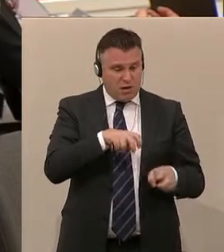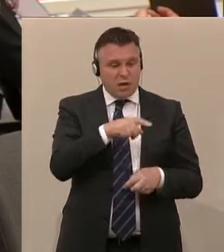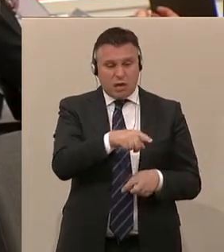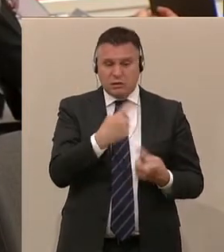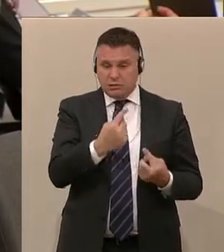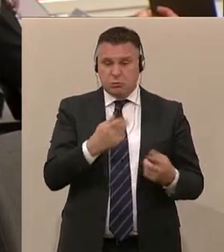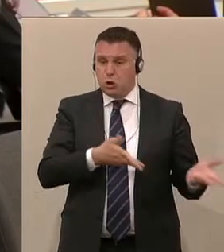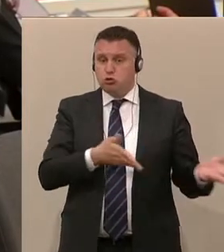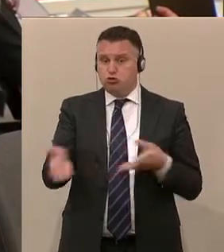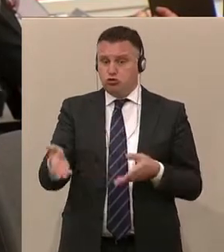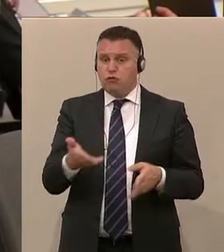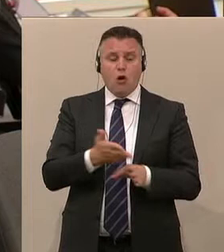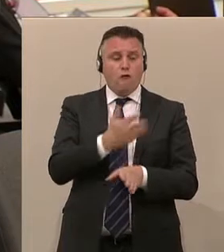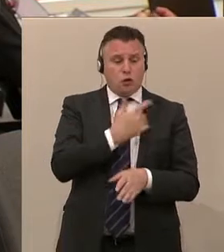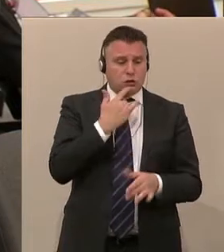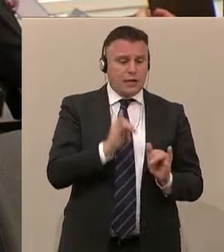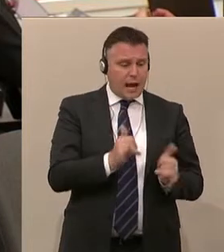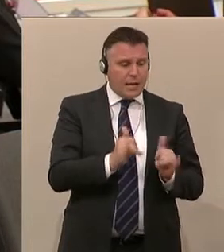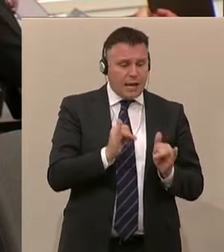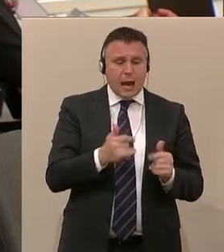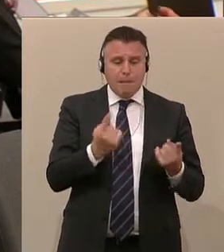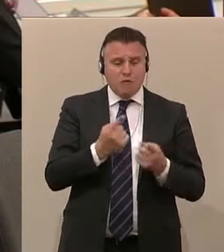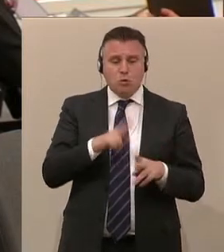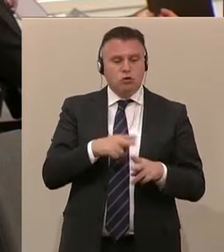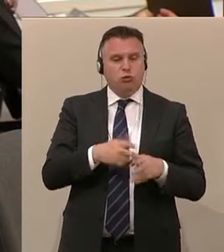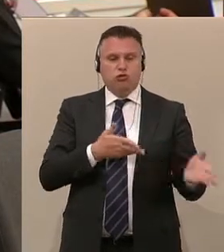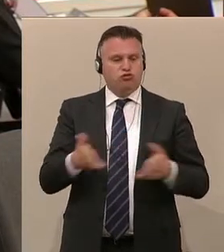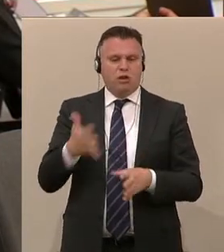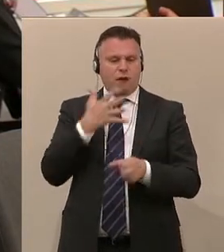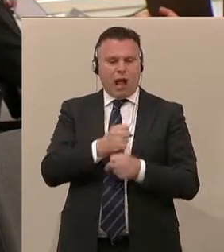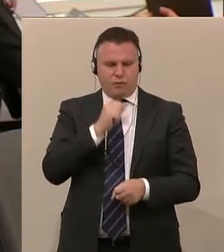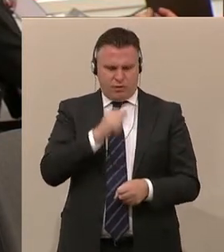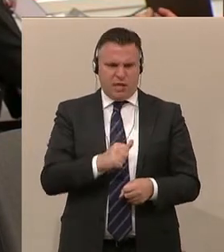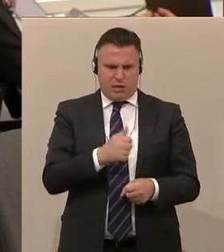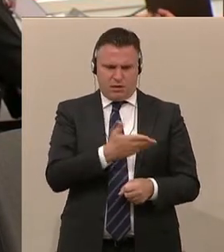eigentlich selbst zugestanden hat, worum sie sich selbst auch beworben hat.